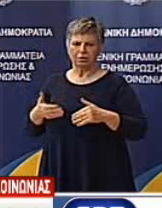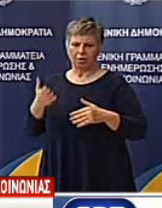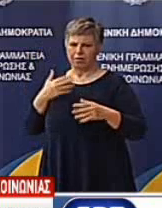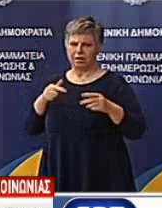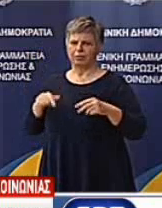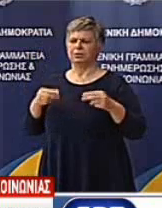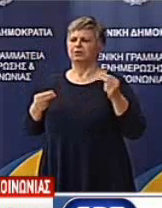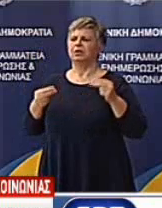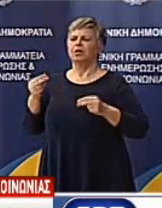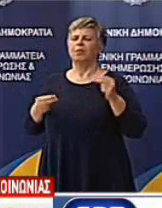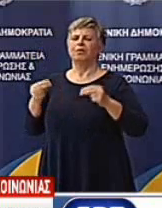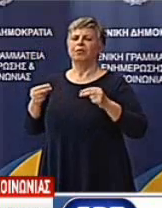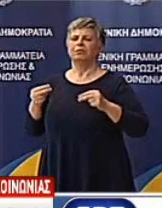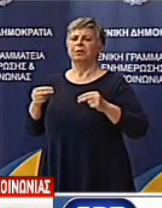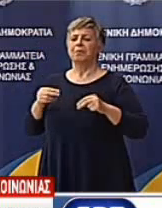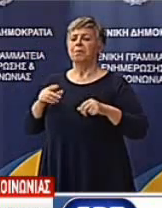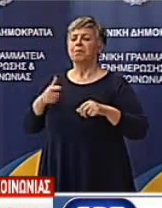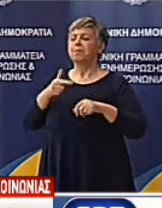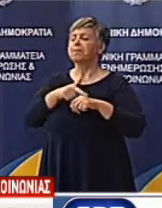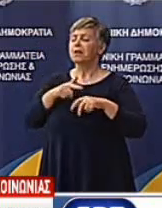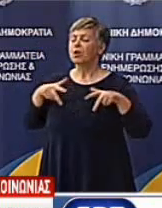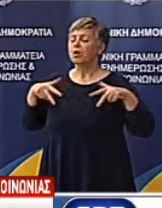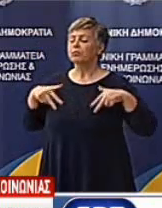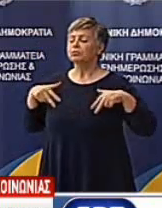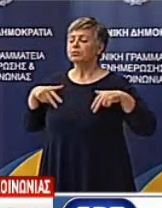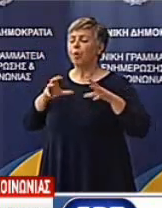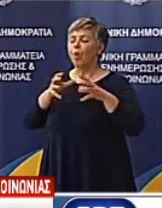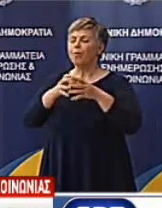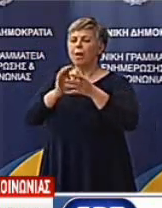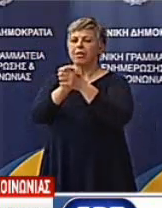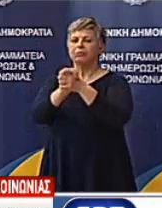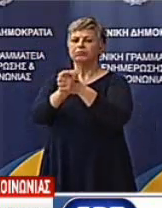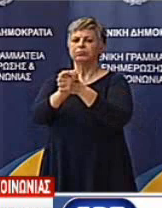είναι ισχυρή και είναι και σε συνοχή.